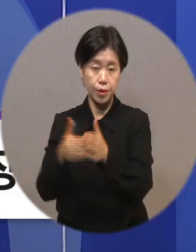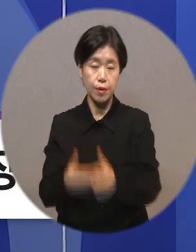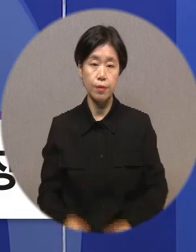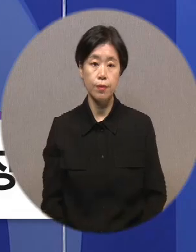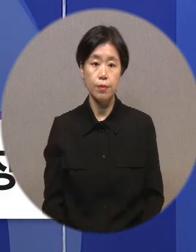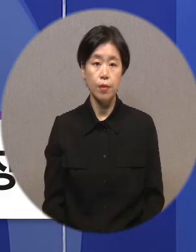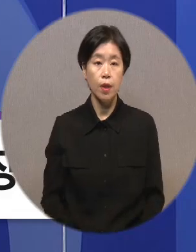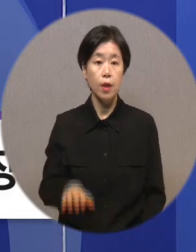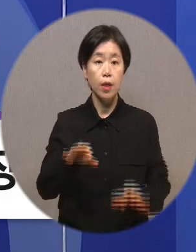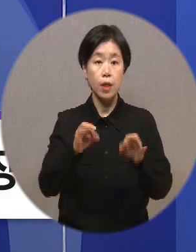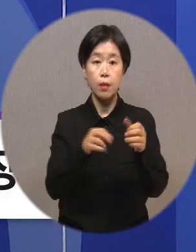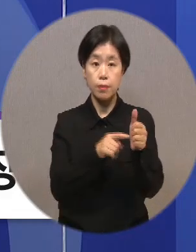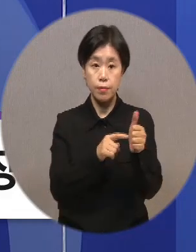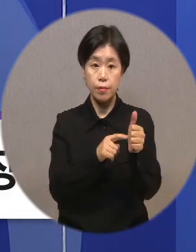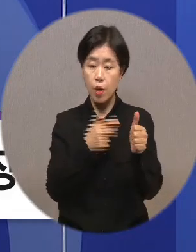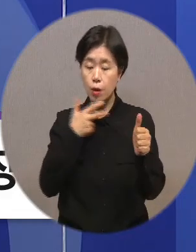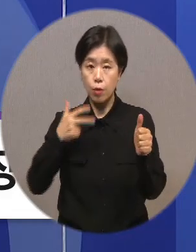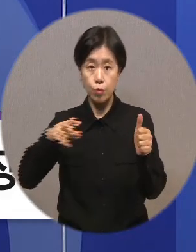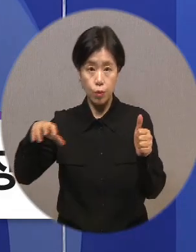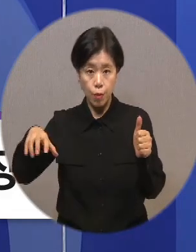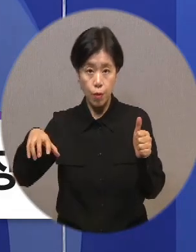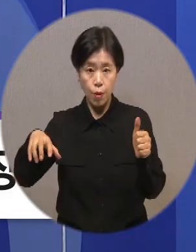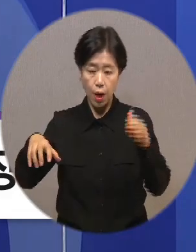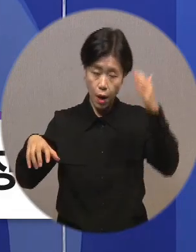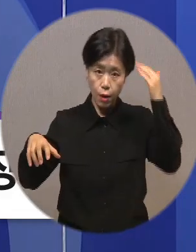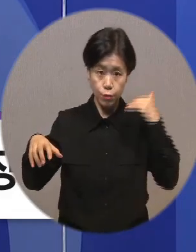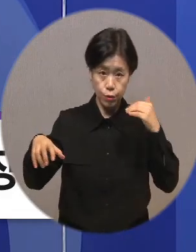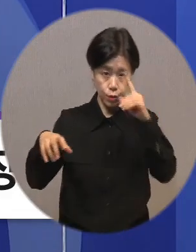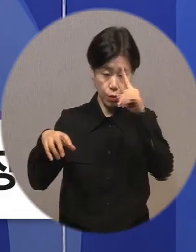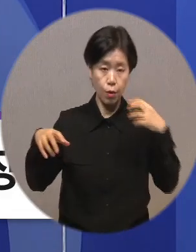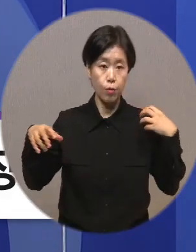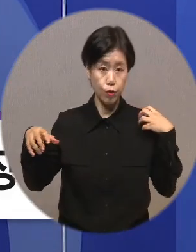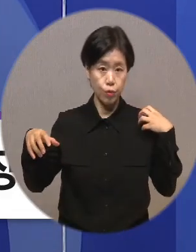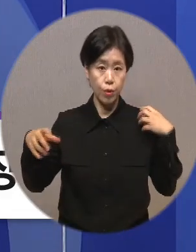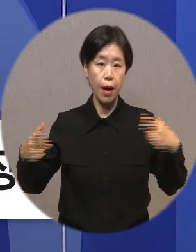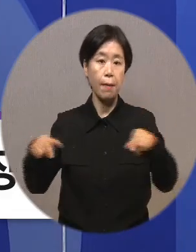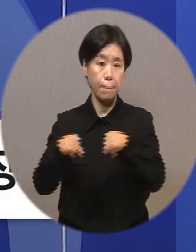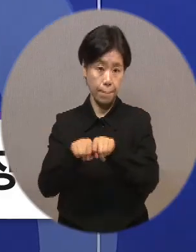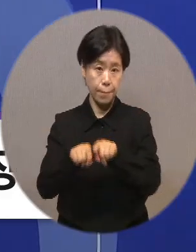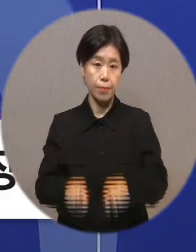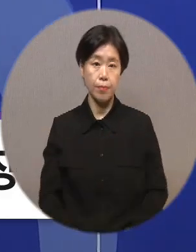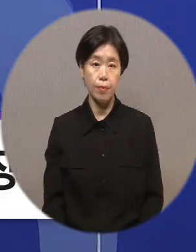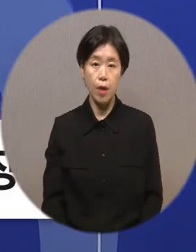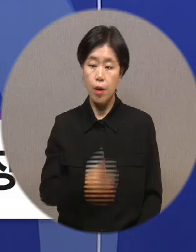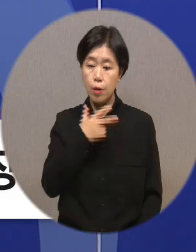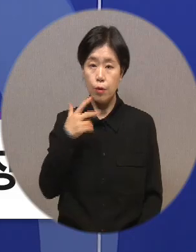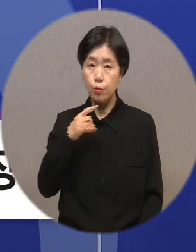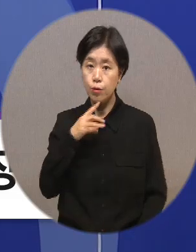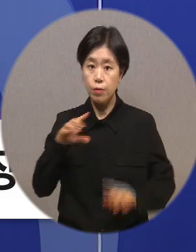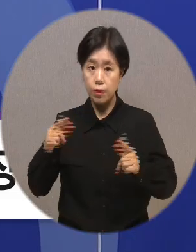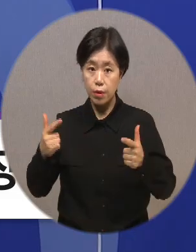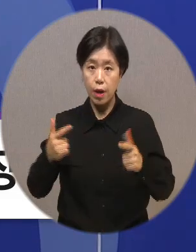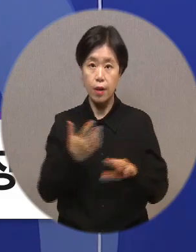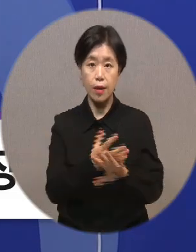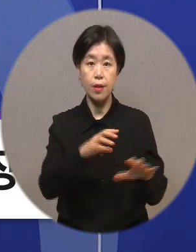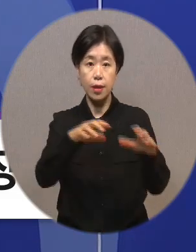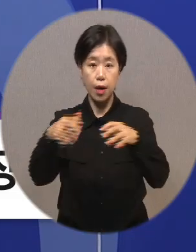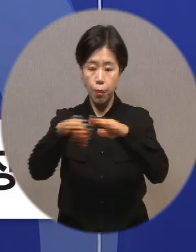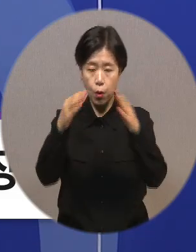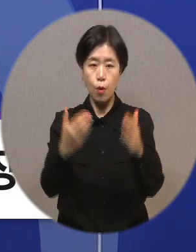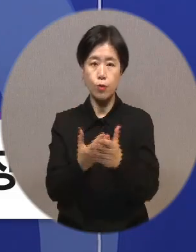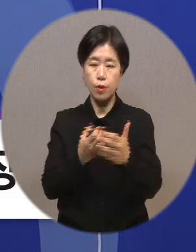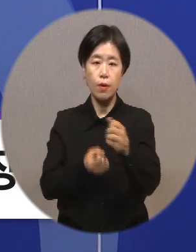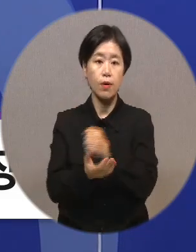장관은 영국 의회와 대한민국 정부에 결연한 새송이 물방초연대가 영국은 물론 전 세계로 확산될